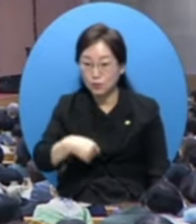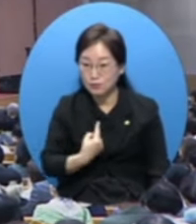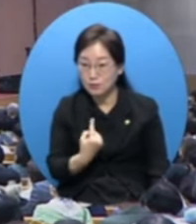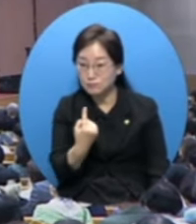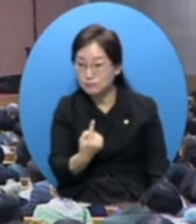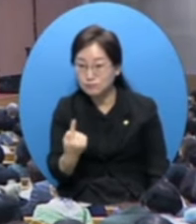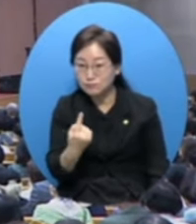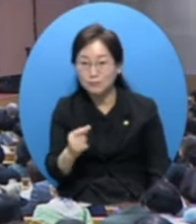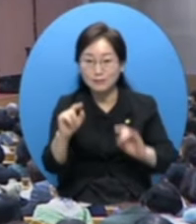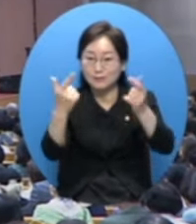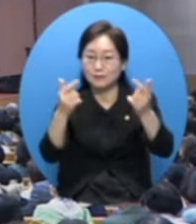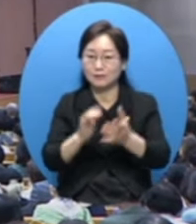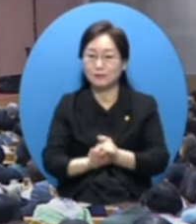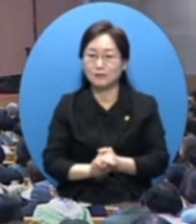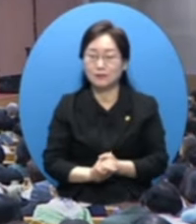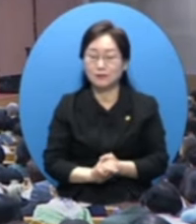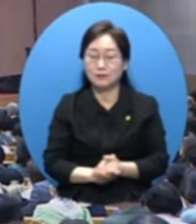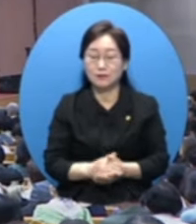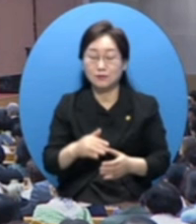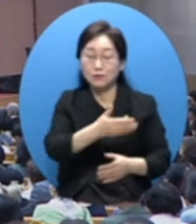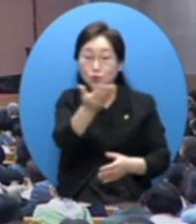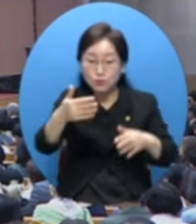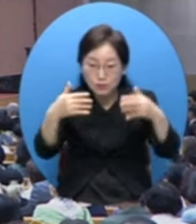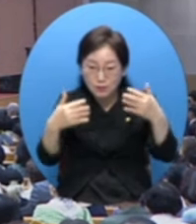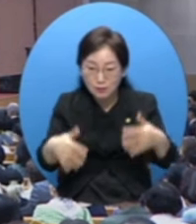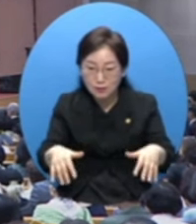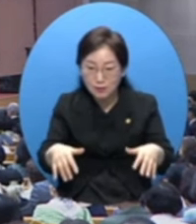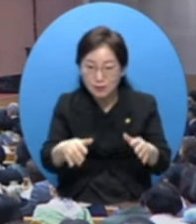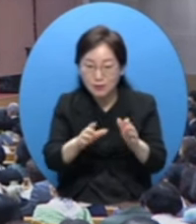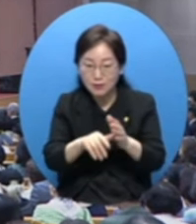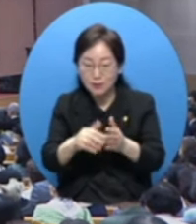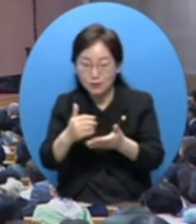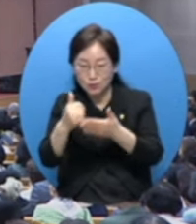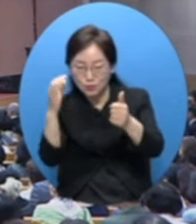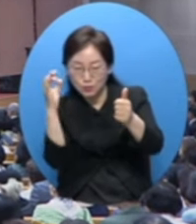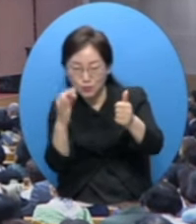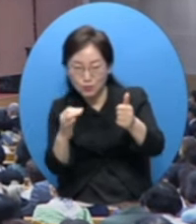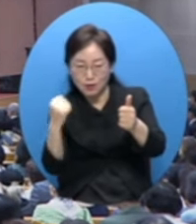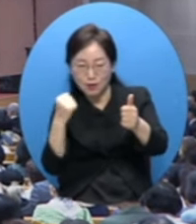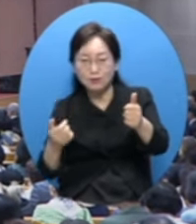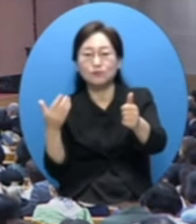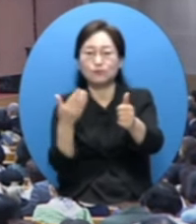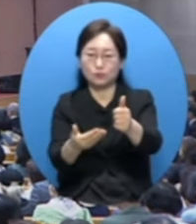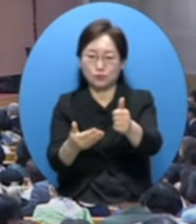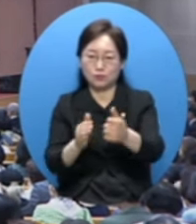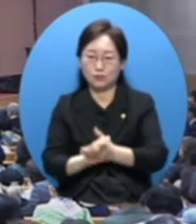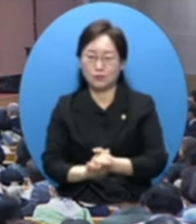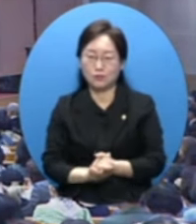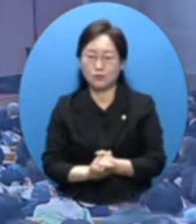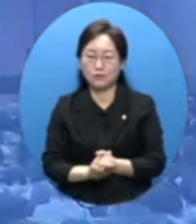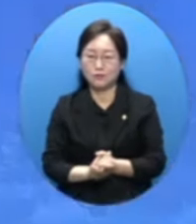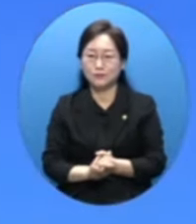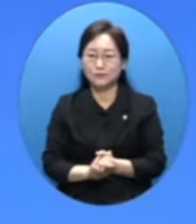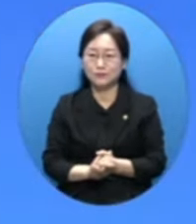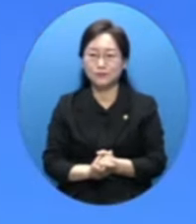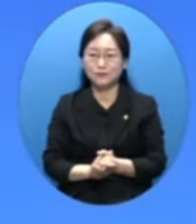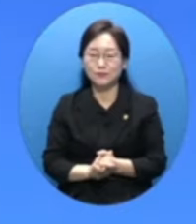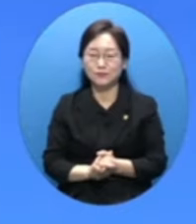아닙니다. 여러분이 약할 때 주님께서 여러분을 강하게 만들어 주시는 것입니다.